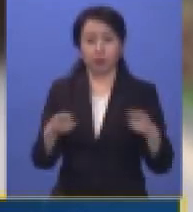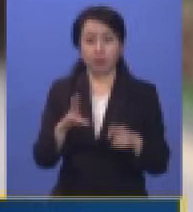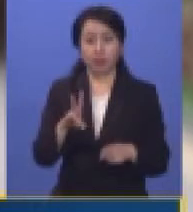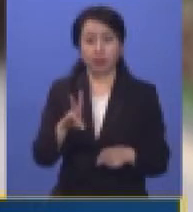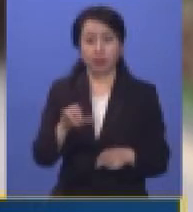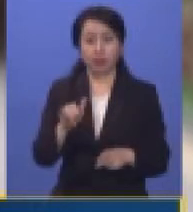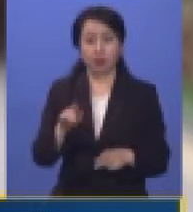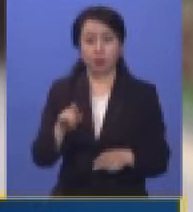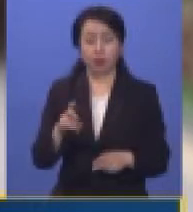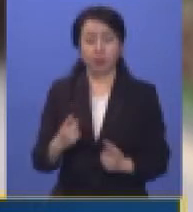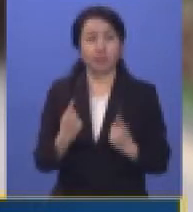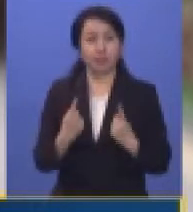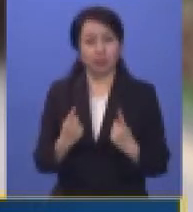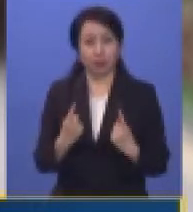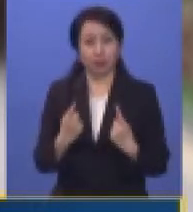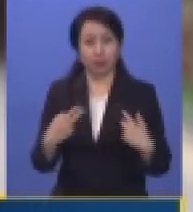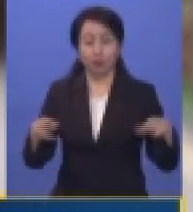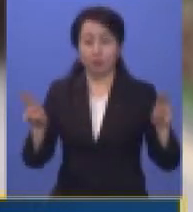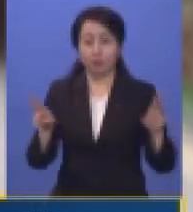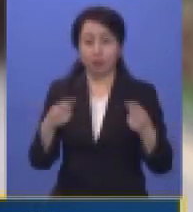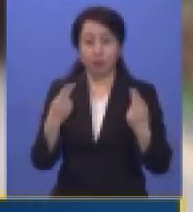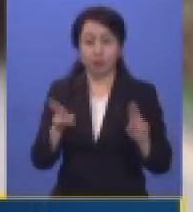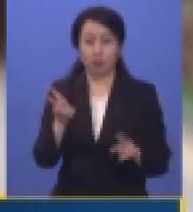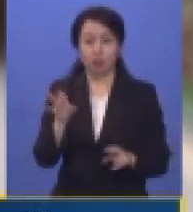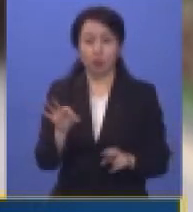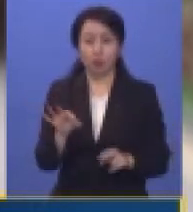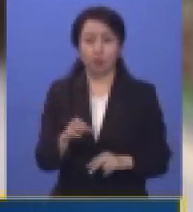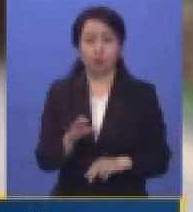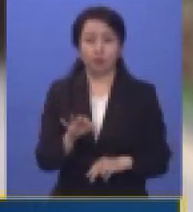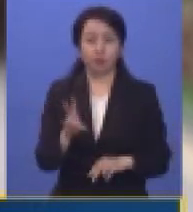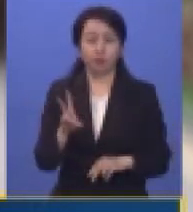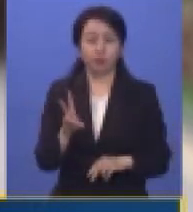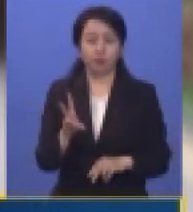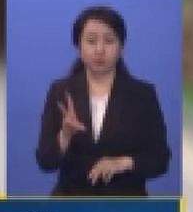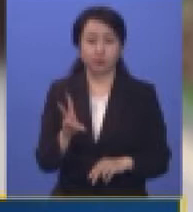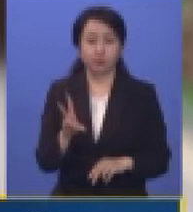Это знаменитая песня, но она